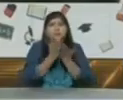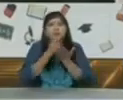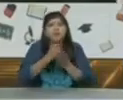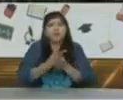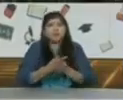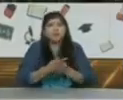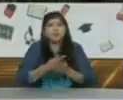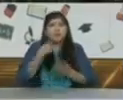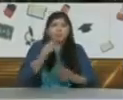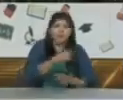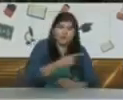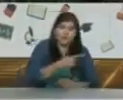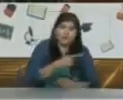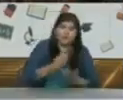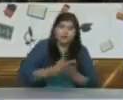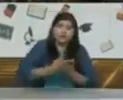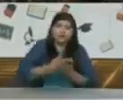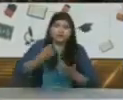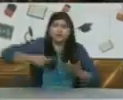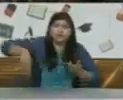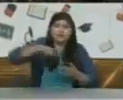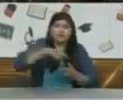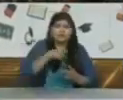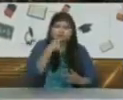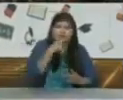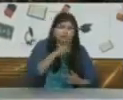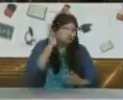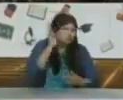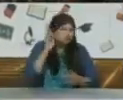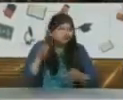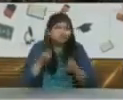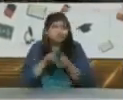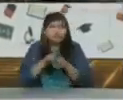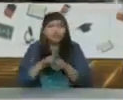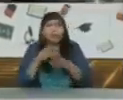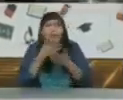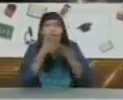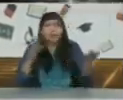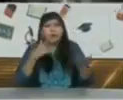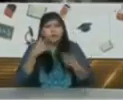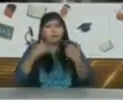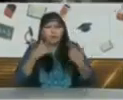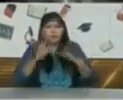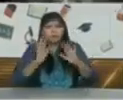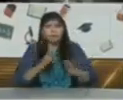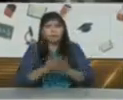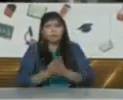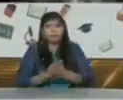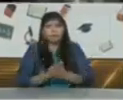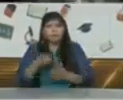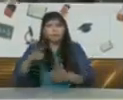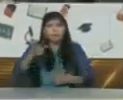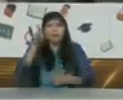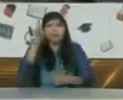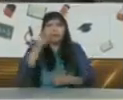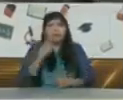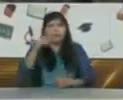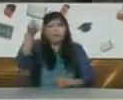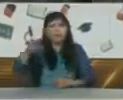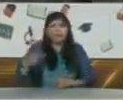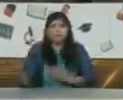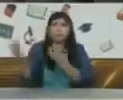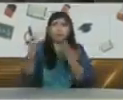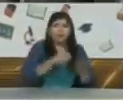जरूर कहें ताकि सबका प्रबोधन होगा, लेकिन बहुत सी बातें ऐसी होती हैं जब किसी एक बच्चे को बुला